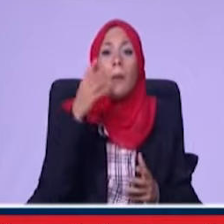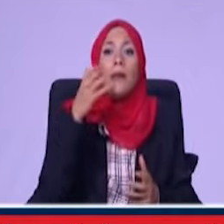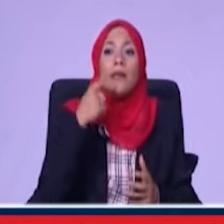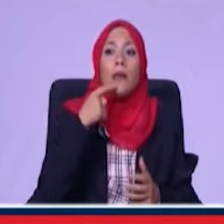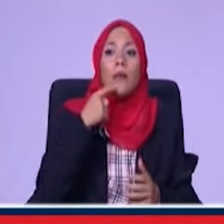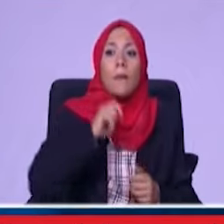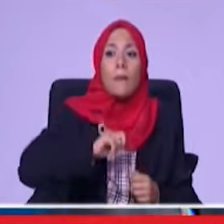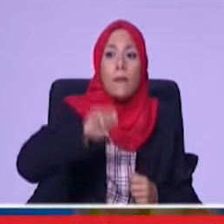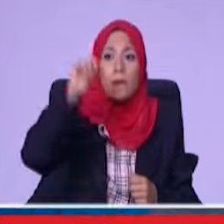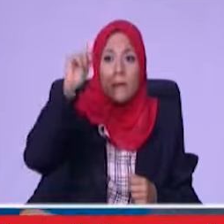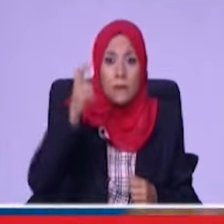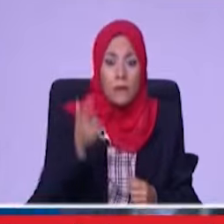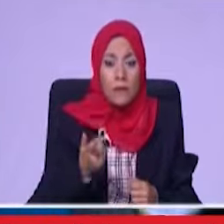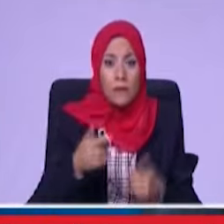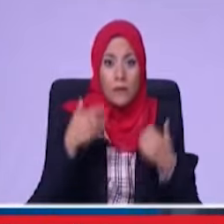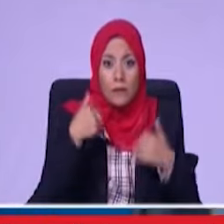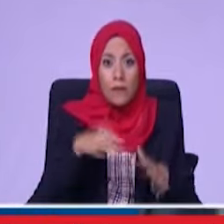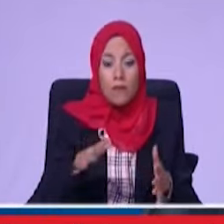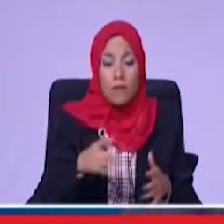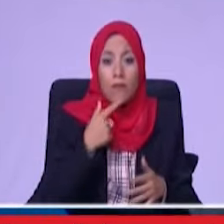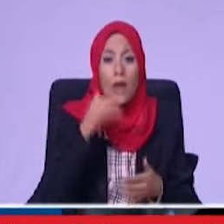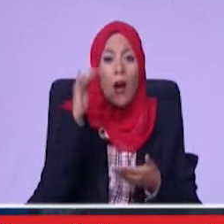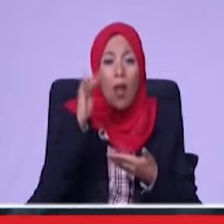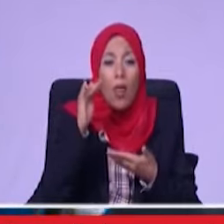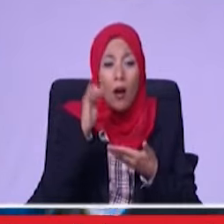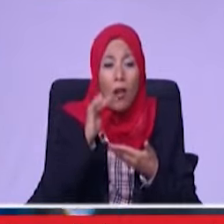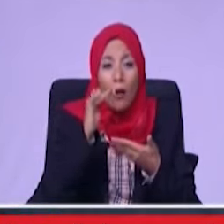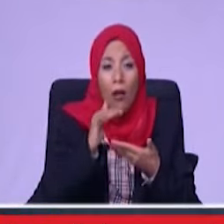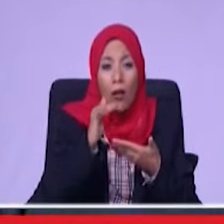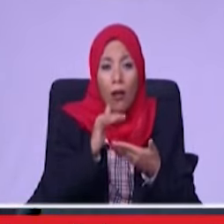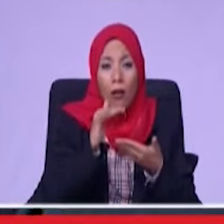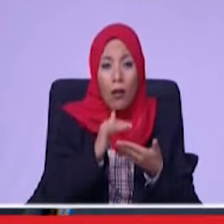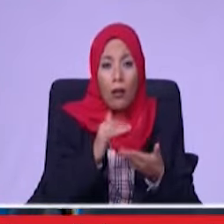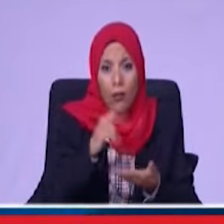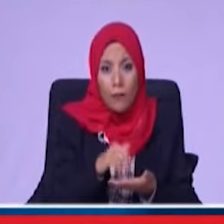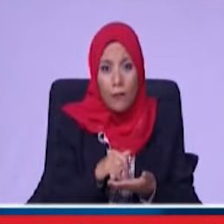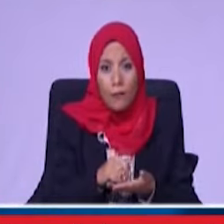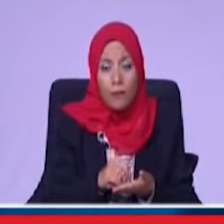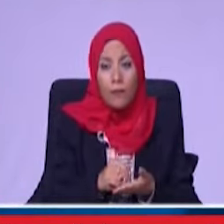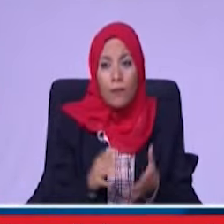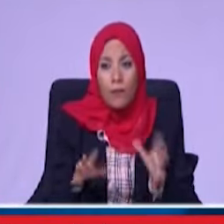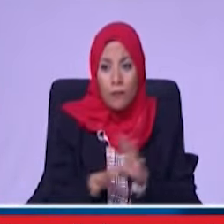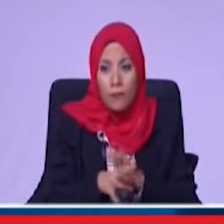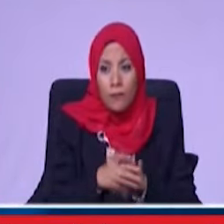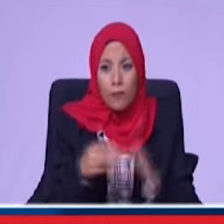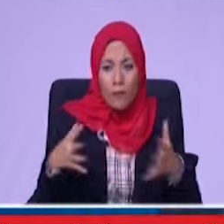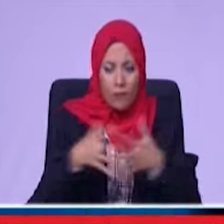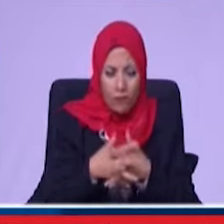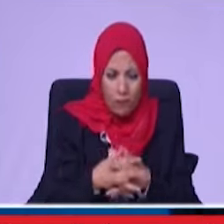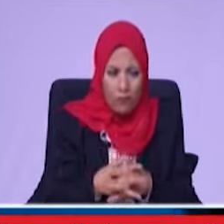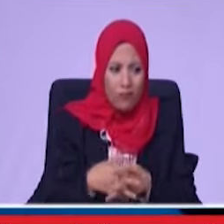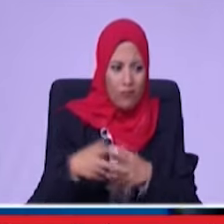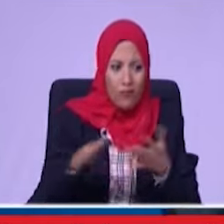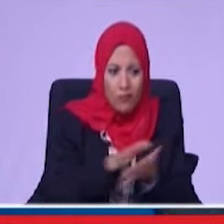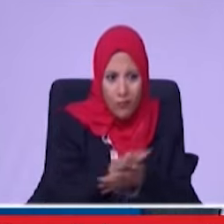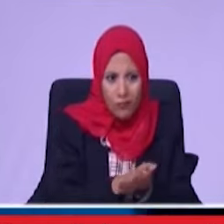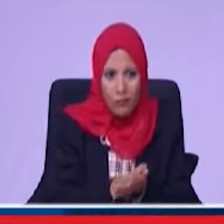مسافر بقاله 10 سنين أقلت، بدأوا يستغنوا وبدأ كمان المصالح تصطدم فبدأت المنزلة